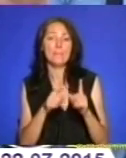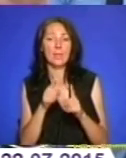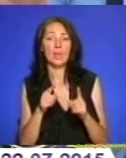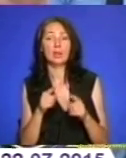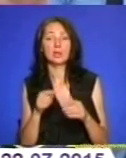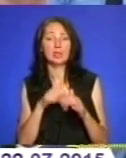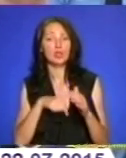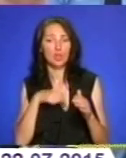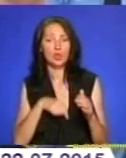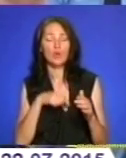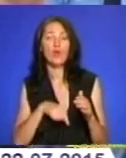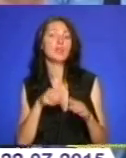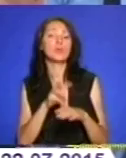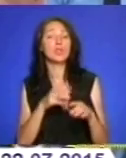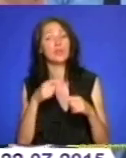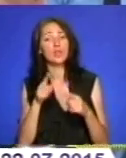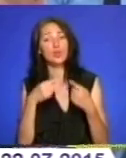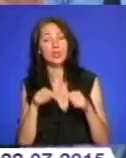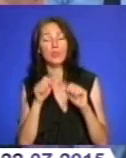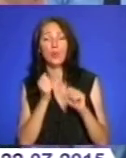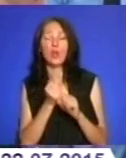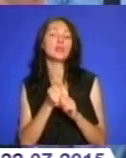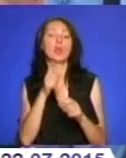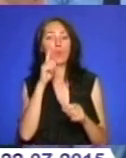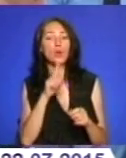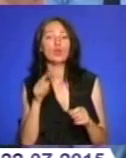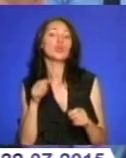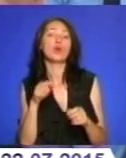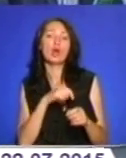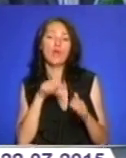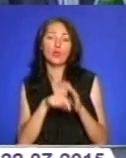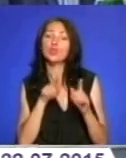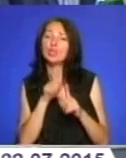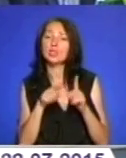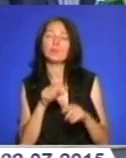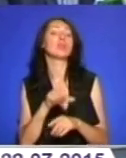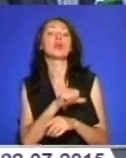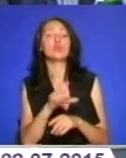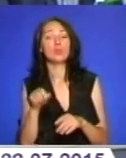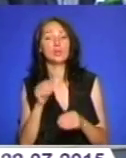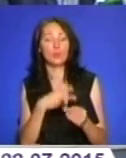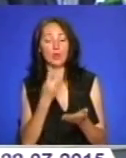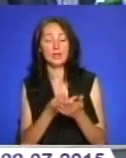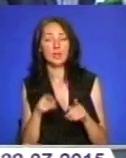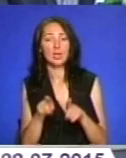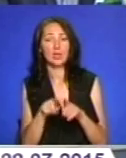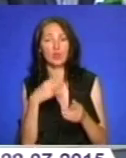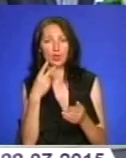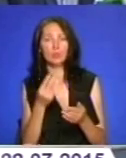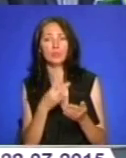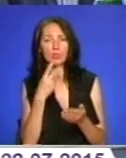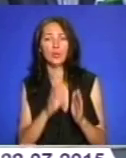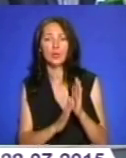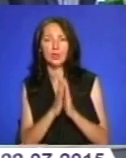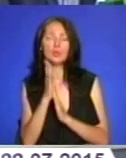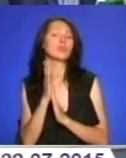іншу систему праці. Однак, поки сконцентрувались на внутрішніх змінах, зовнішні показники теж додали у рості. Кількість